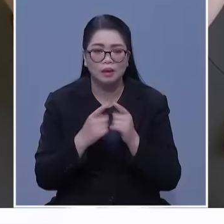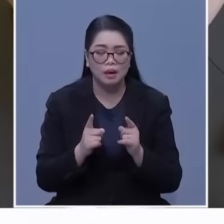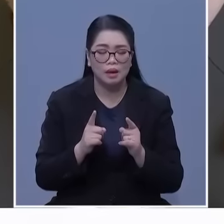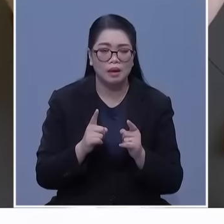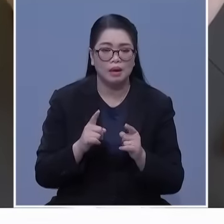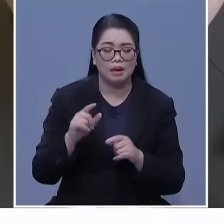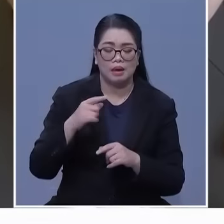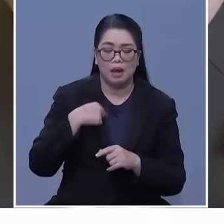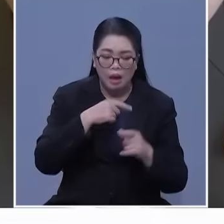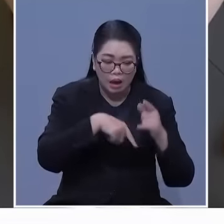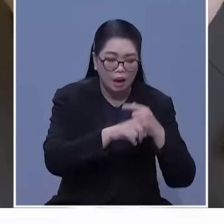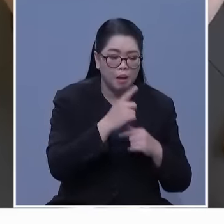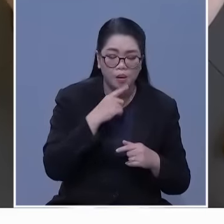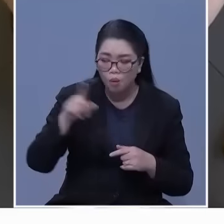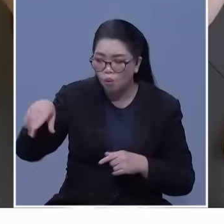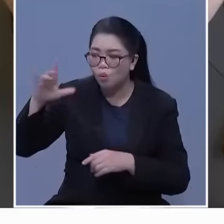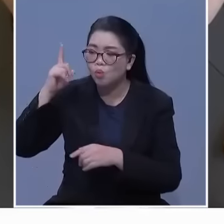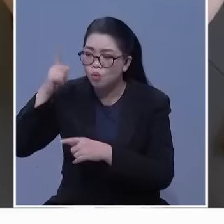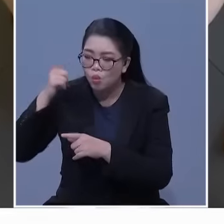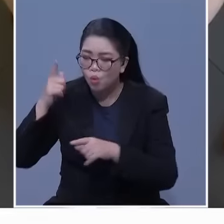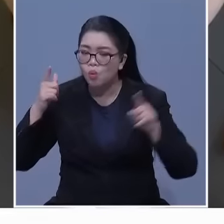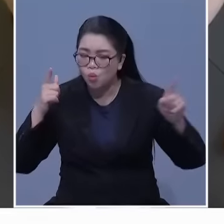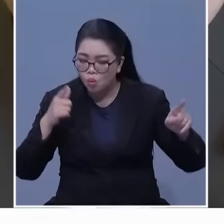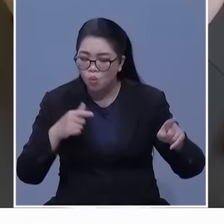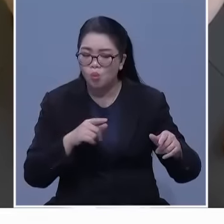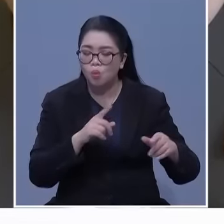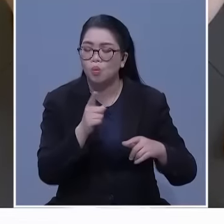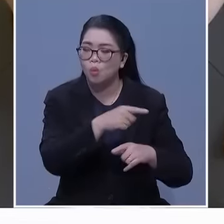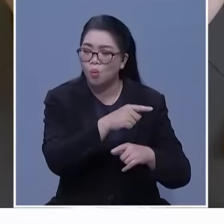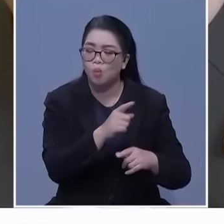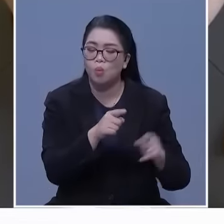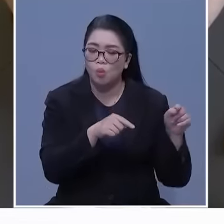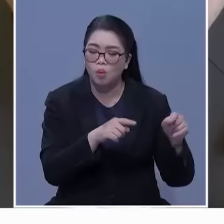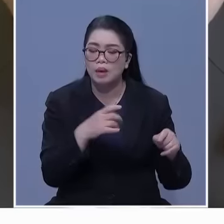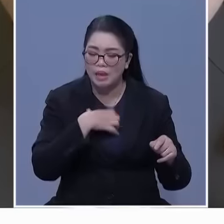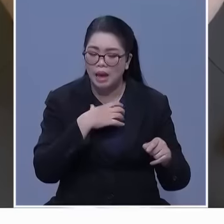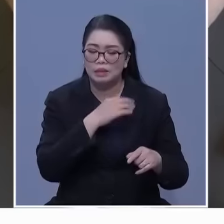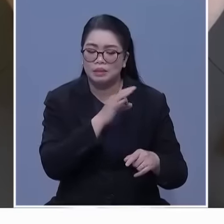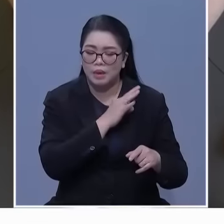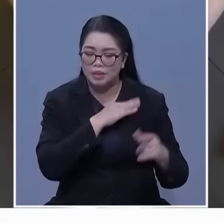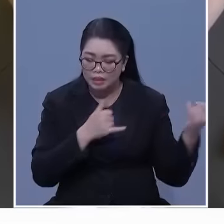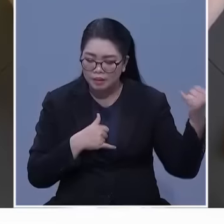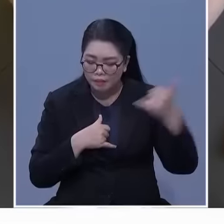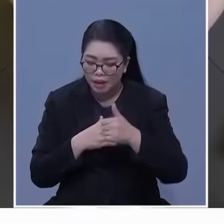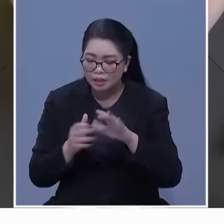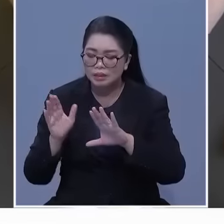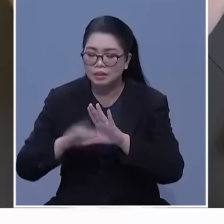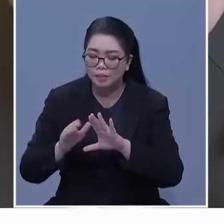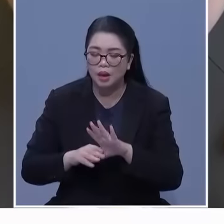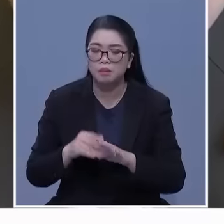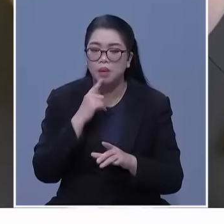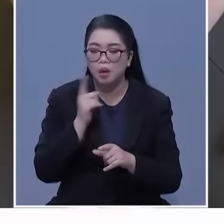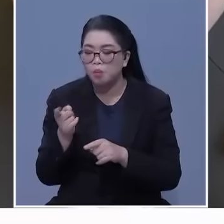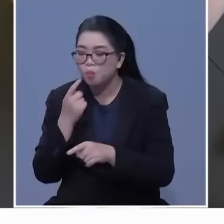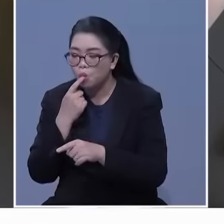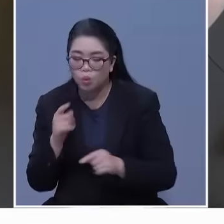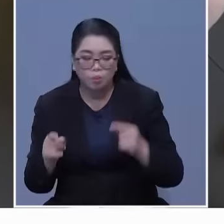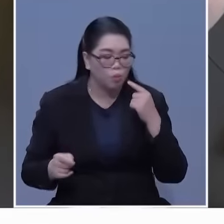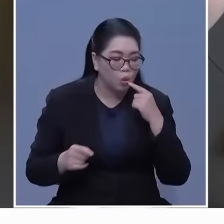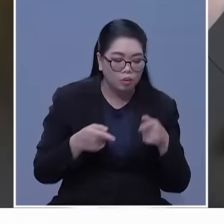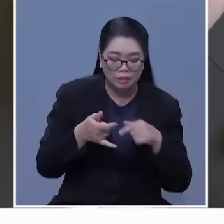กสารนึงไปบอกลุงป้อมบอกลุงป้อมคุณวันเนี่ยอยากเจอ อยากมาเป็นสมาชิกพรรคด้วย ครับ โดยที่ทั้งสองคนเนี่ยไม่ได้คุยกันเ